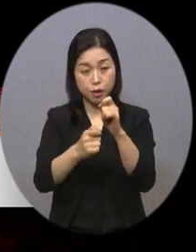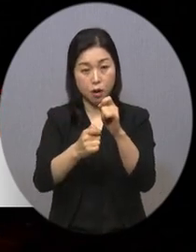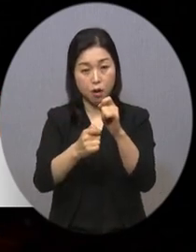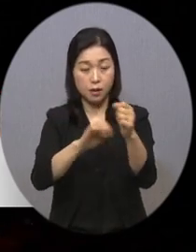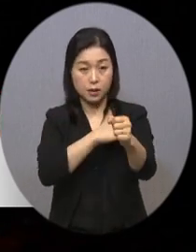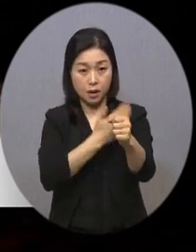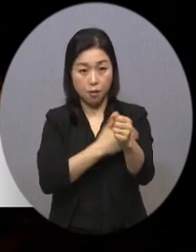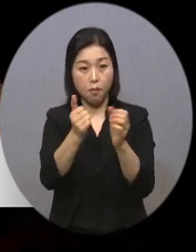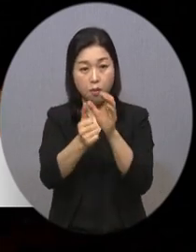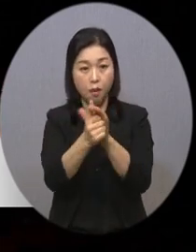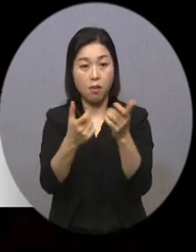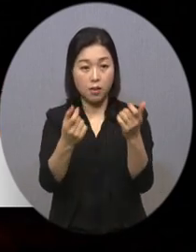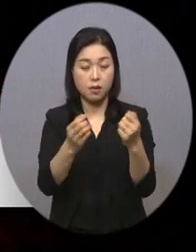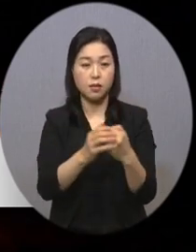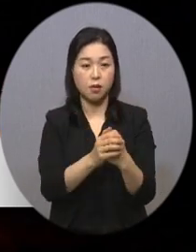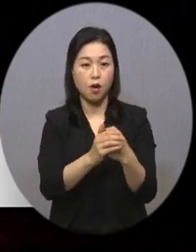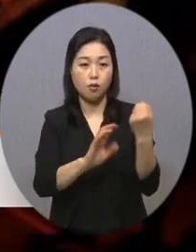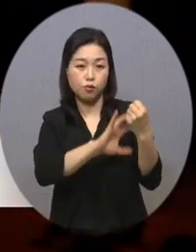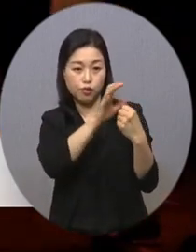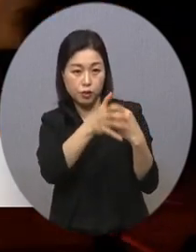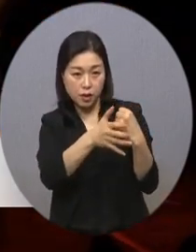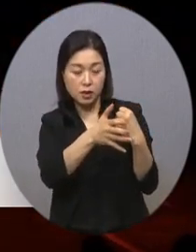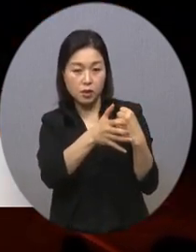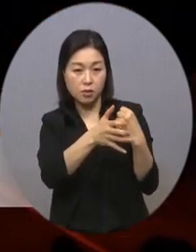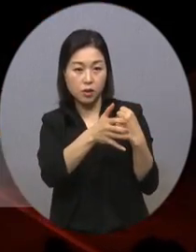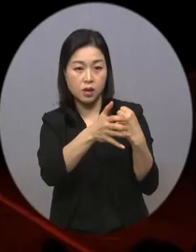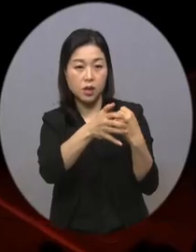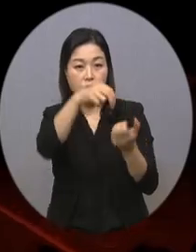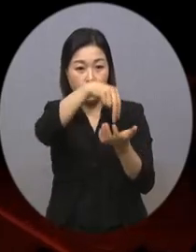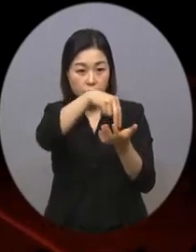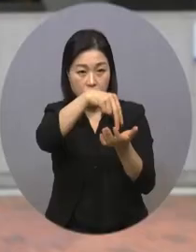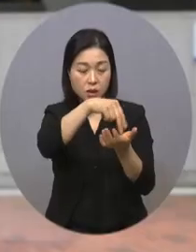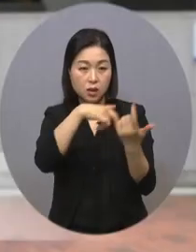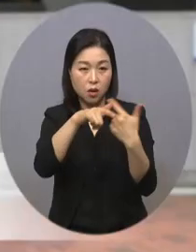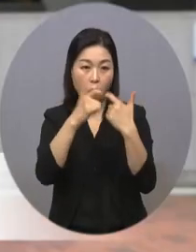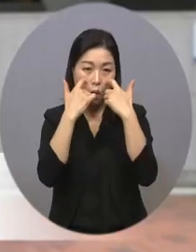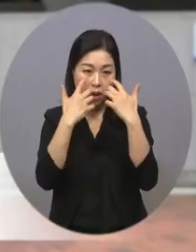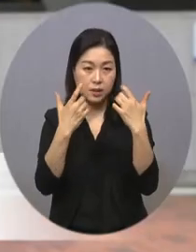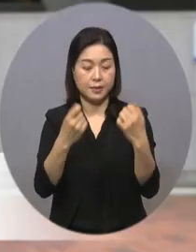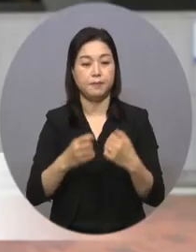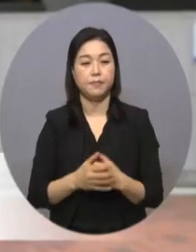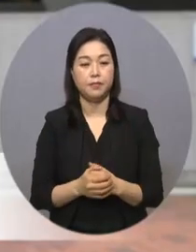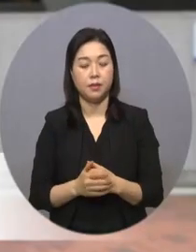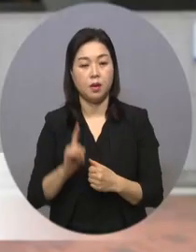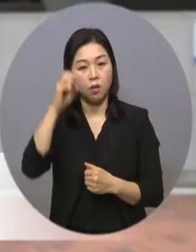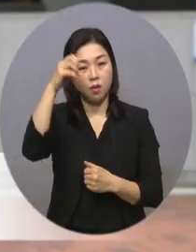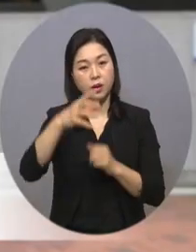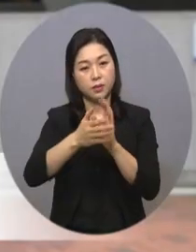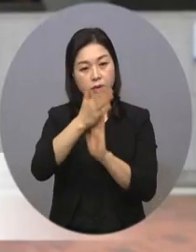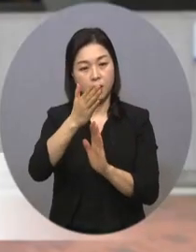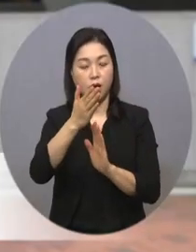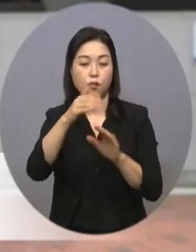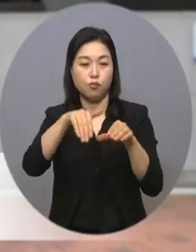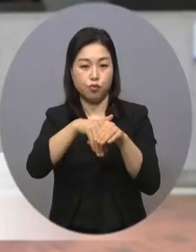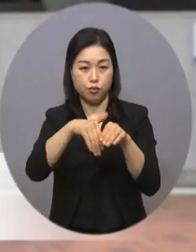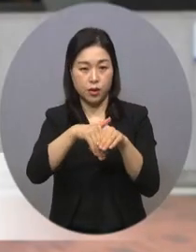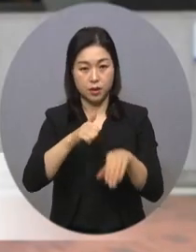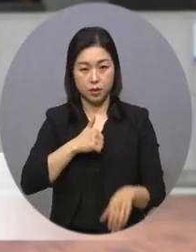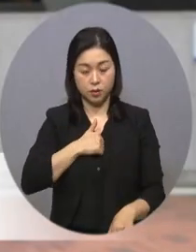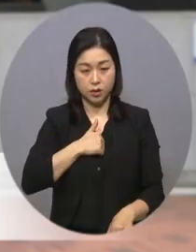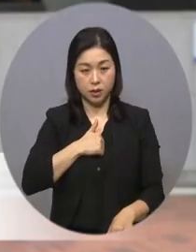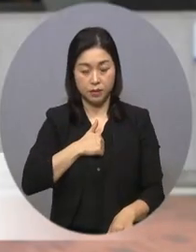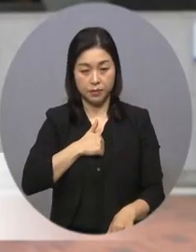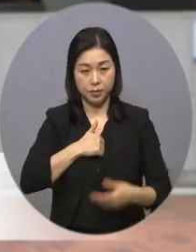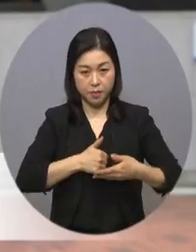국제무용제의 글로벌 위상은 더욱 공고해지게 되었습니다. 고양시의 문화적 자존심과